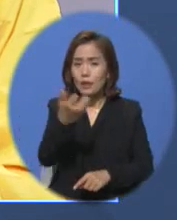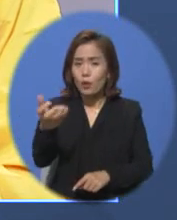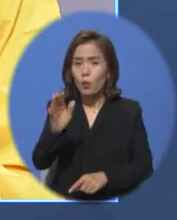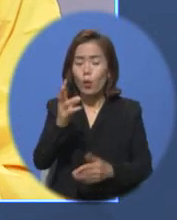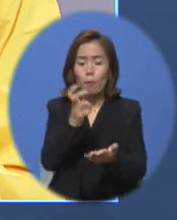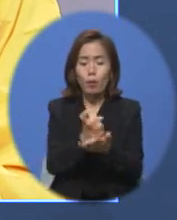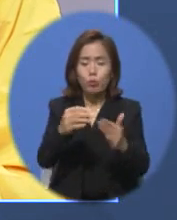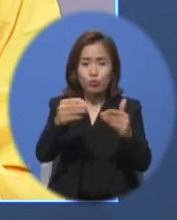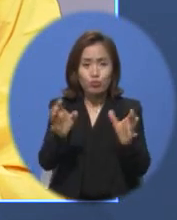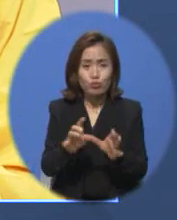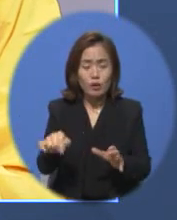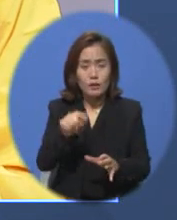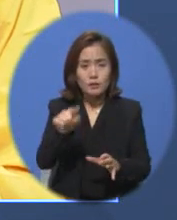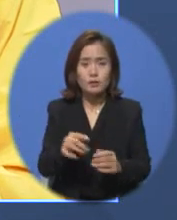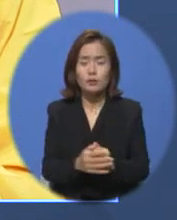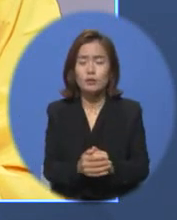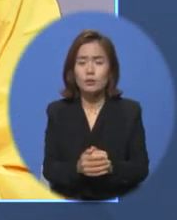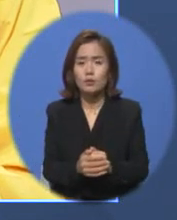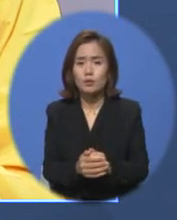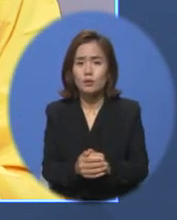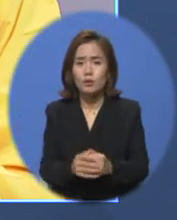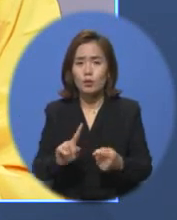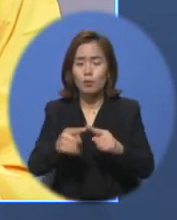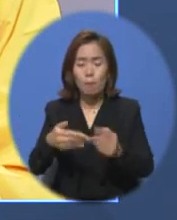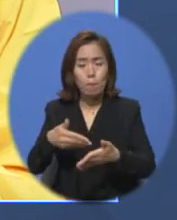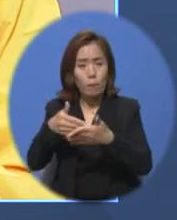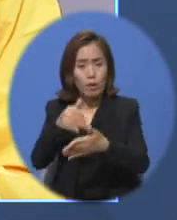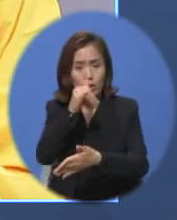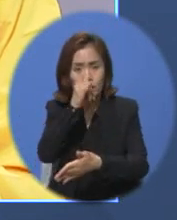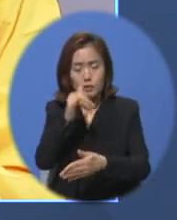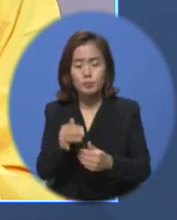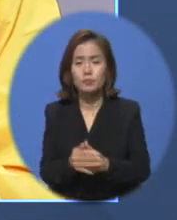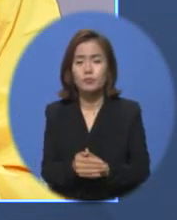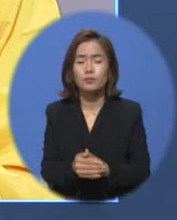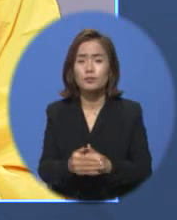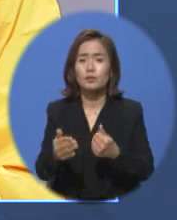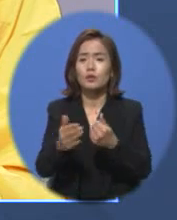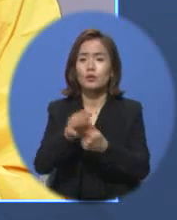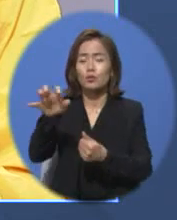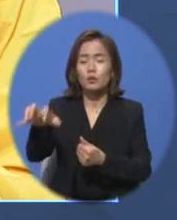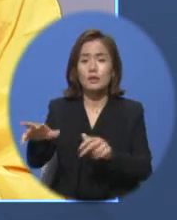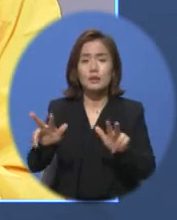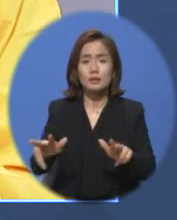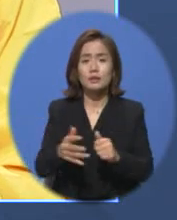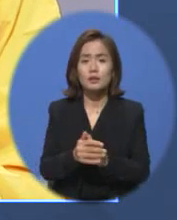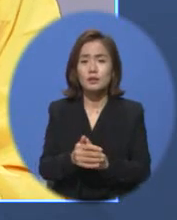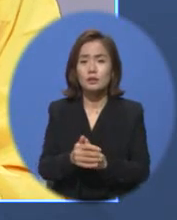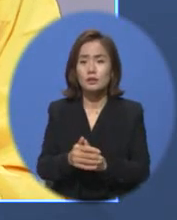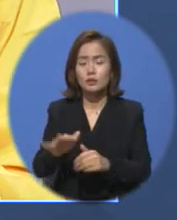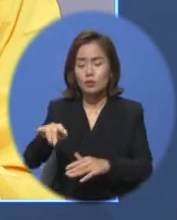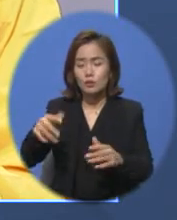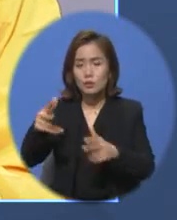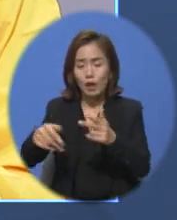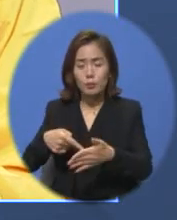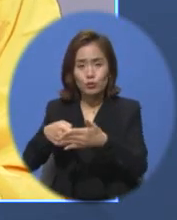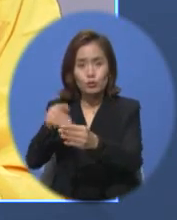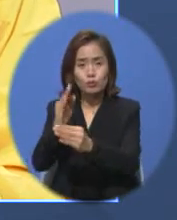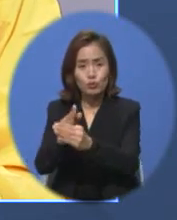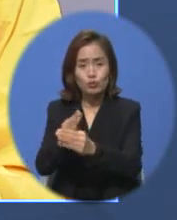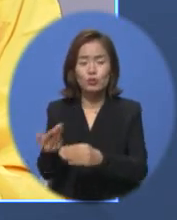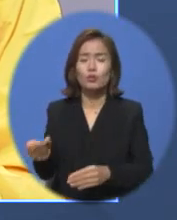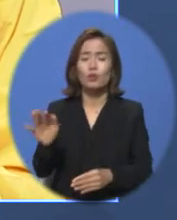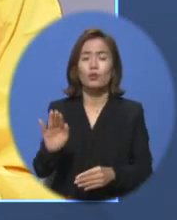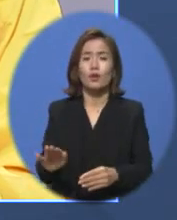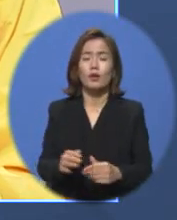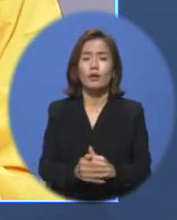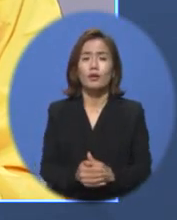법무부는그자리에솔로몬법률공원을조성할것을제안했습니다 .따라서법무부는 현재 솔로몬법률공원프로젝트를추진하고있습니다.하지만